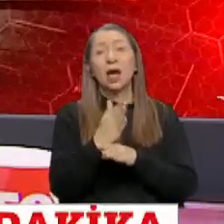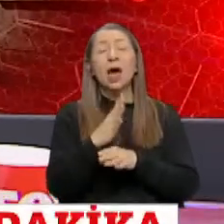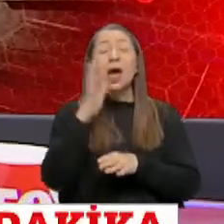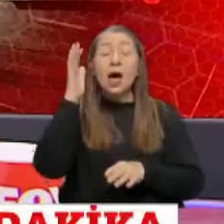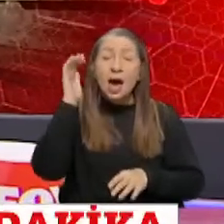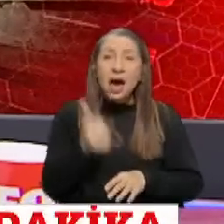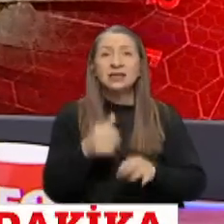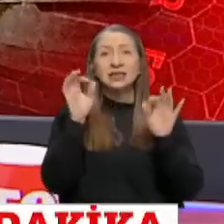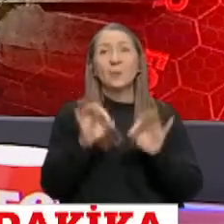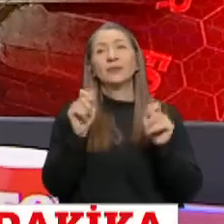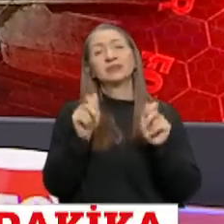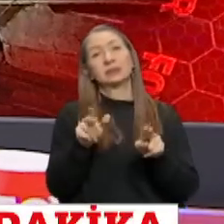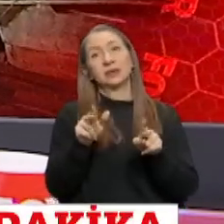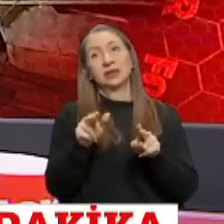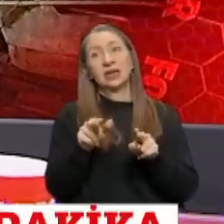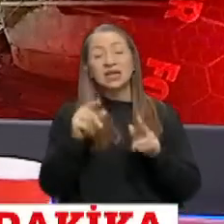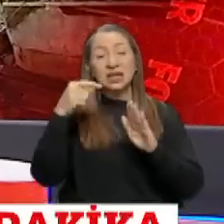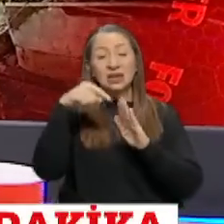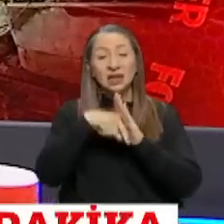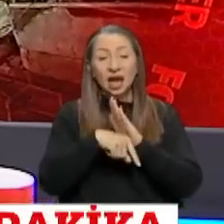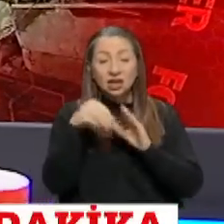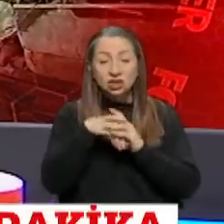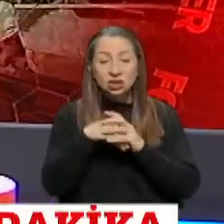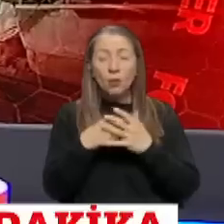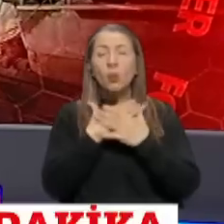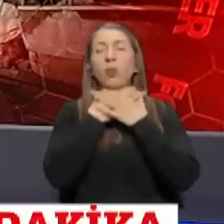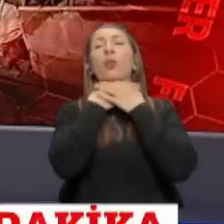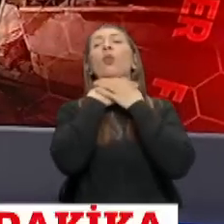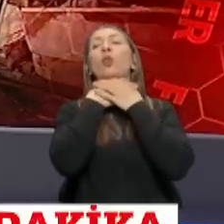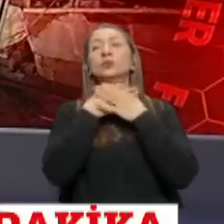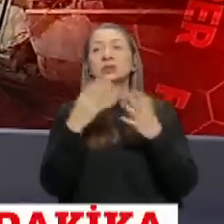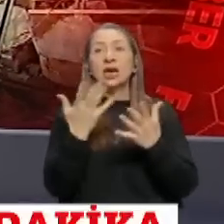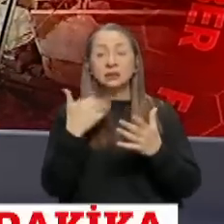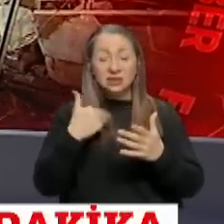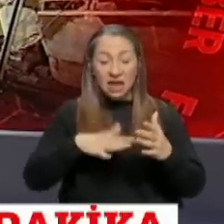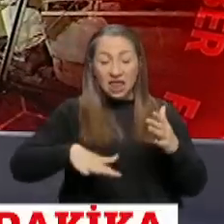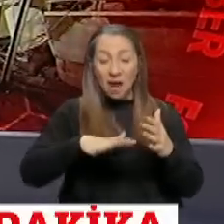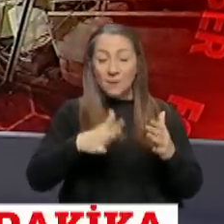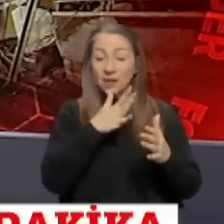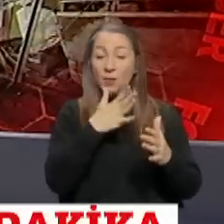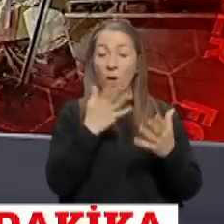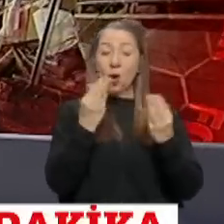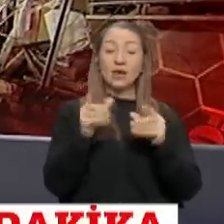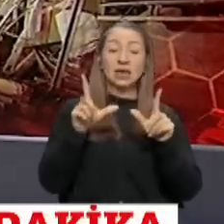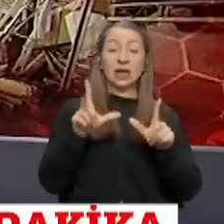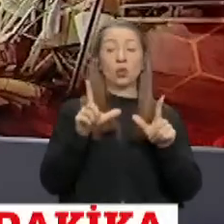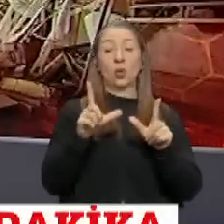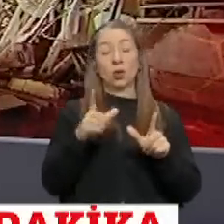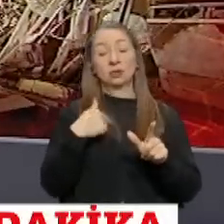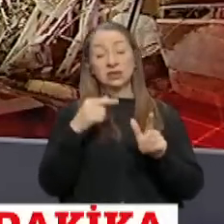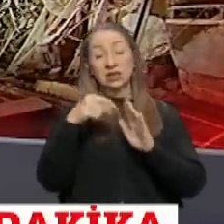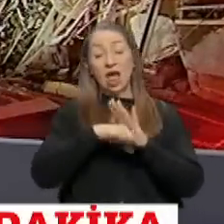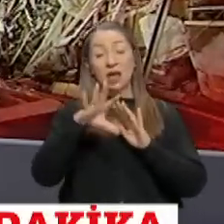Her defasında yaptığımız gibi detayların içinde boğuluyoruz. Sanki biz jeoloji mühendisi olmalıymışız, bütün